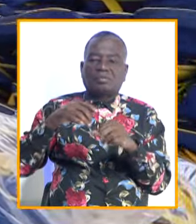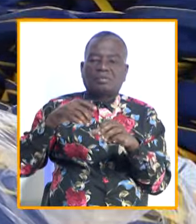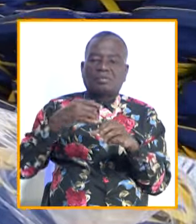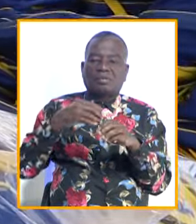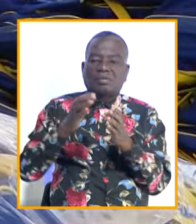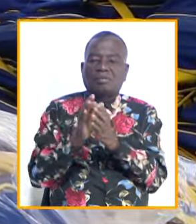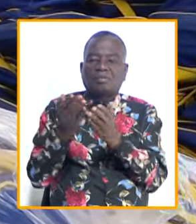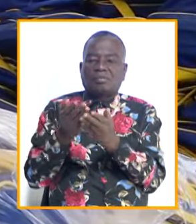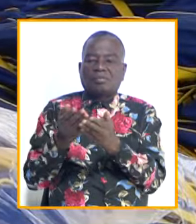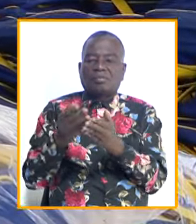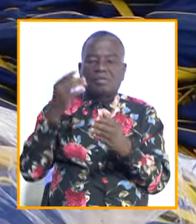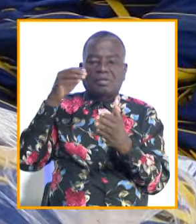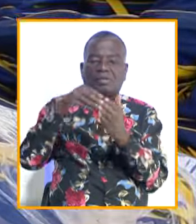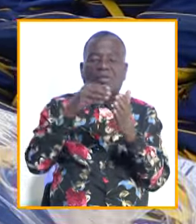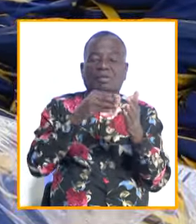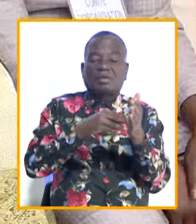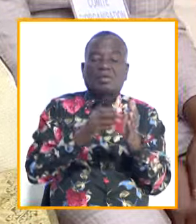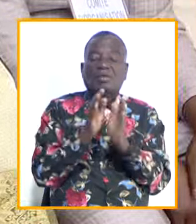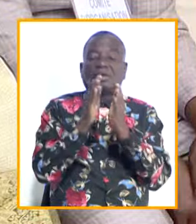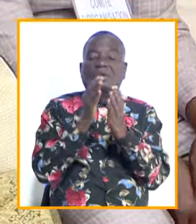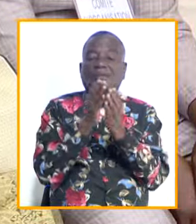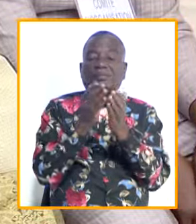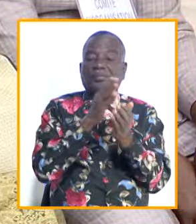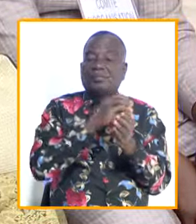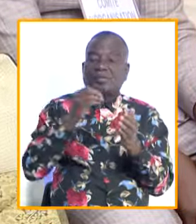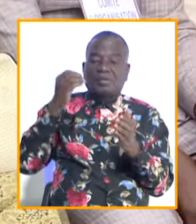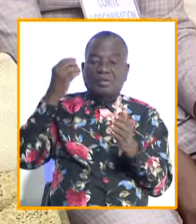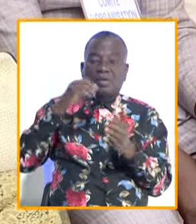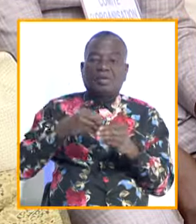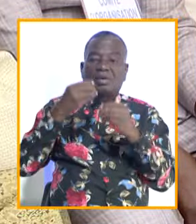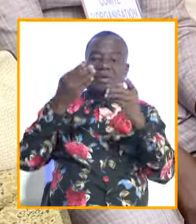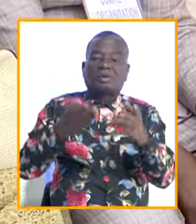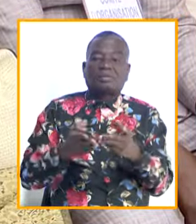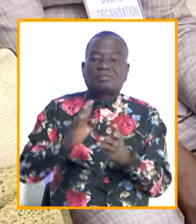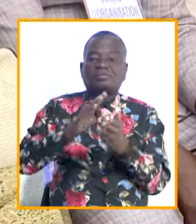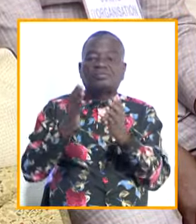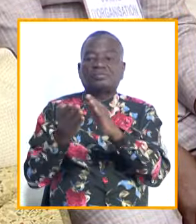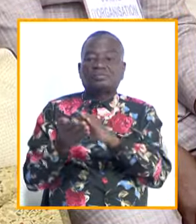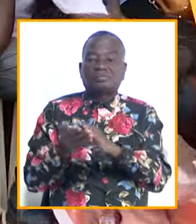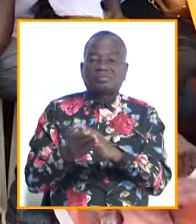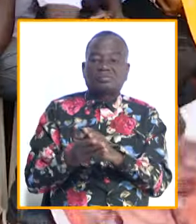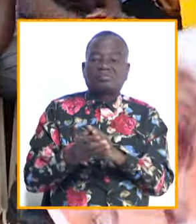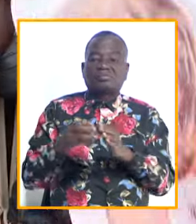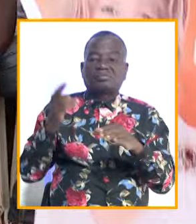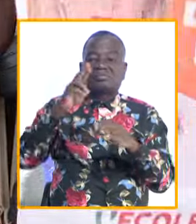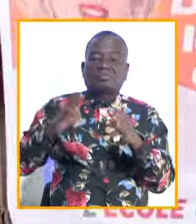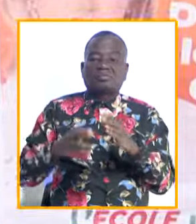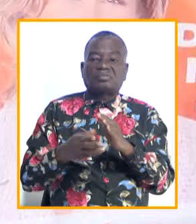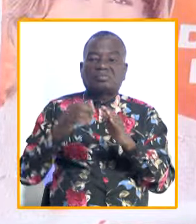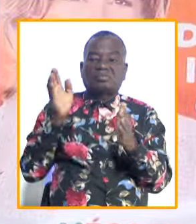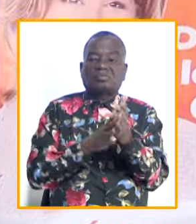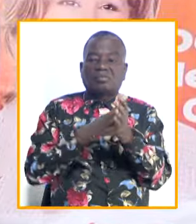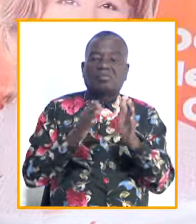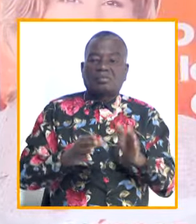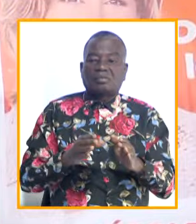et des manuels. C'est la composition des kits. Ces outils vont sûrement améliorer la performance scolaire. Selon les